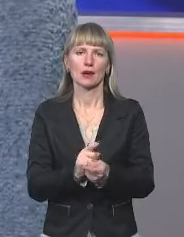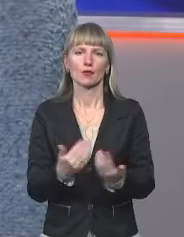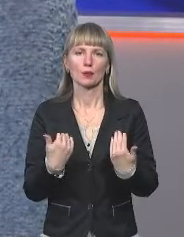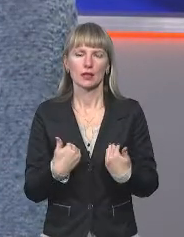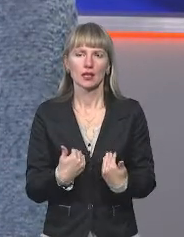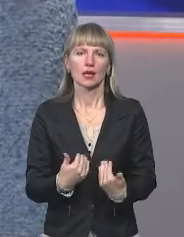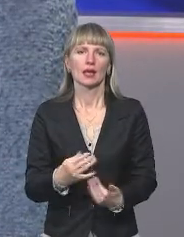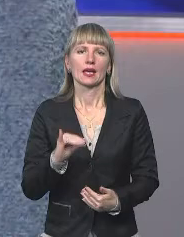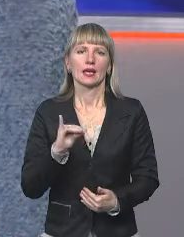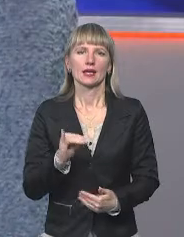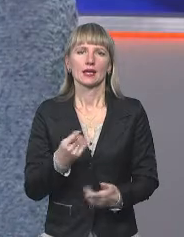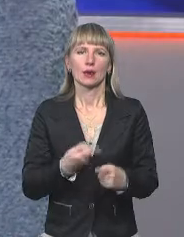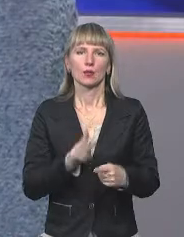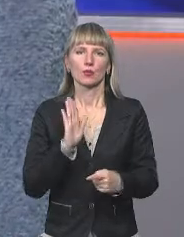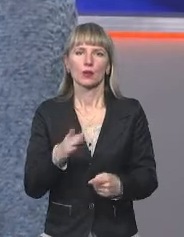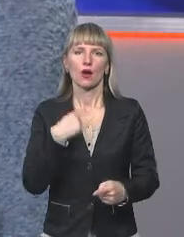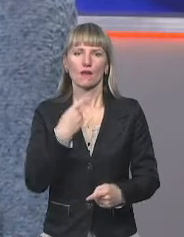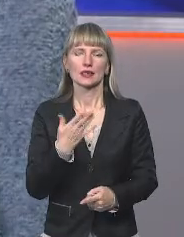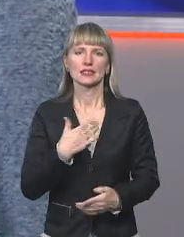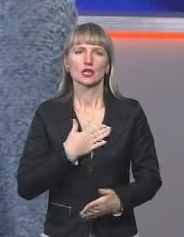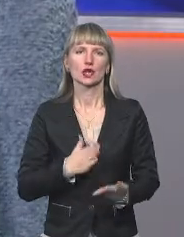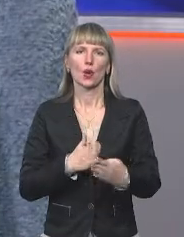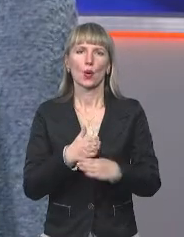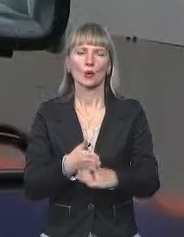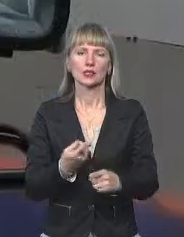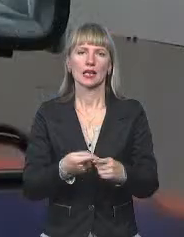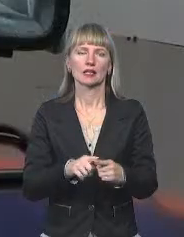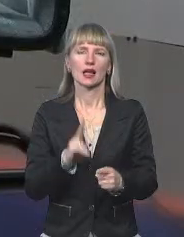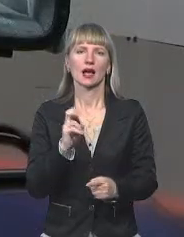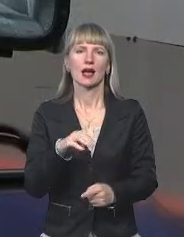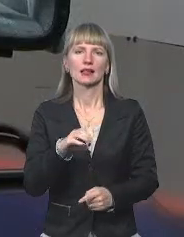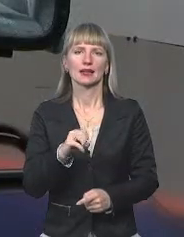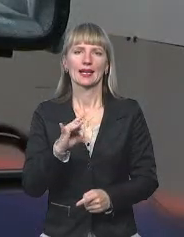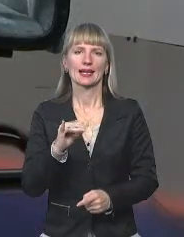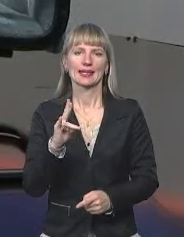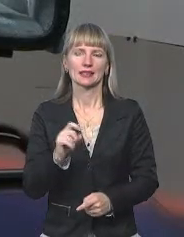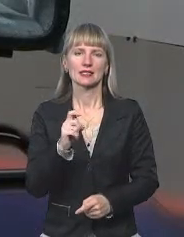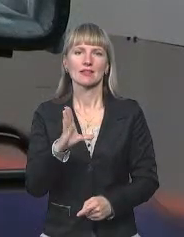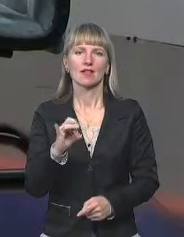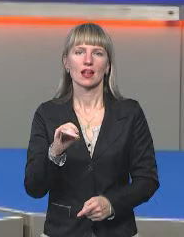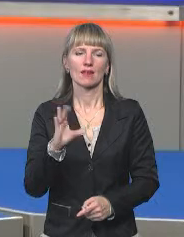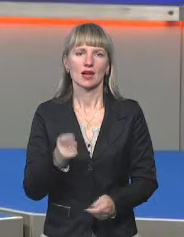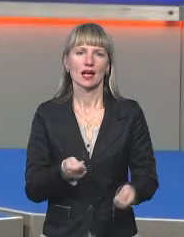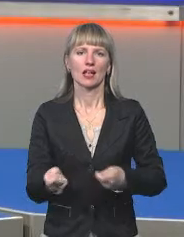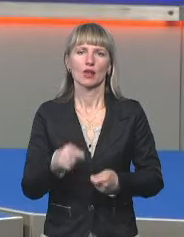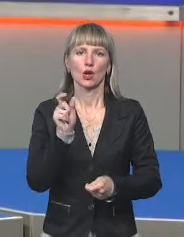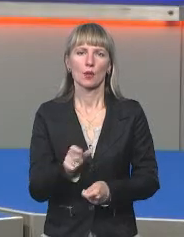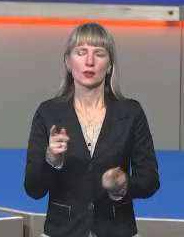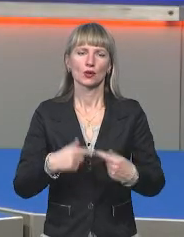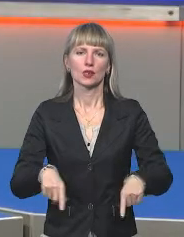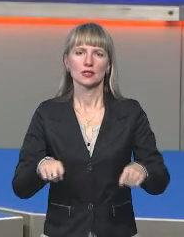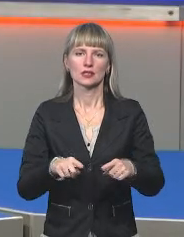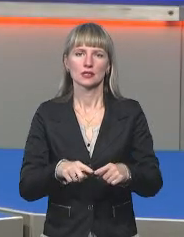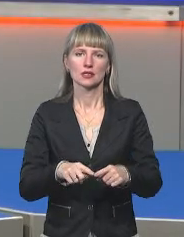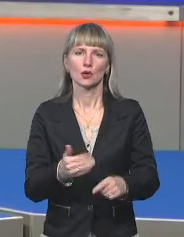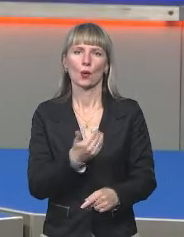Кириченко. І про це ми будемо говорити із нашою гостею. Це Катерина Звєрєва. Добрий вечір. Керівниця громадської